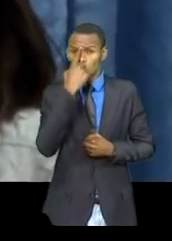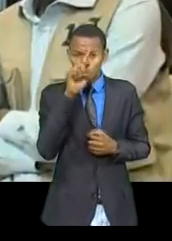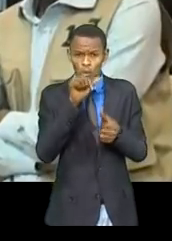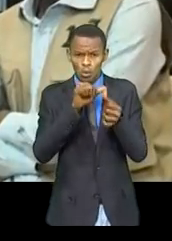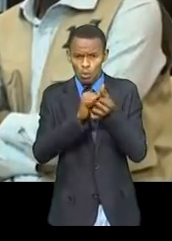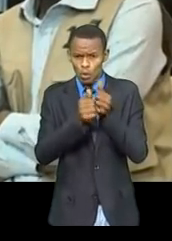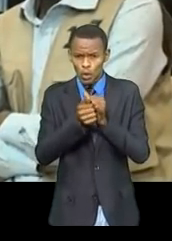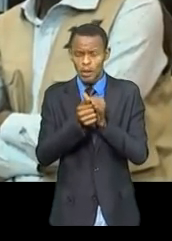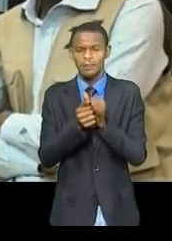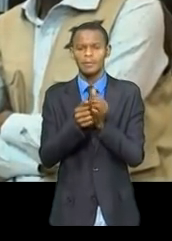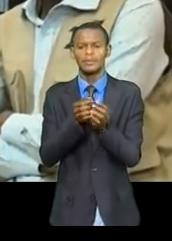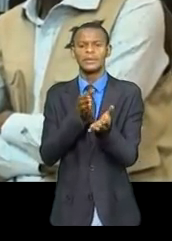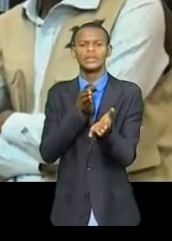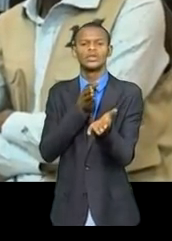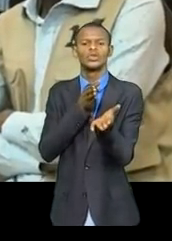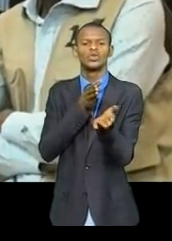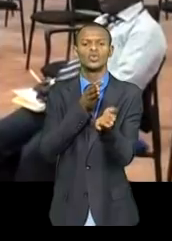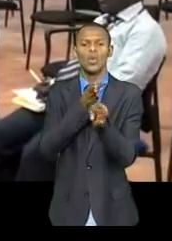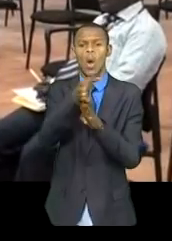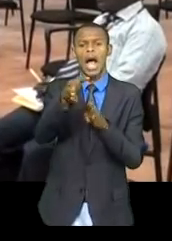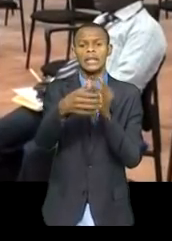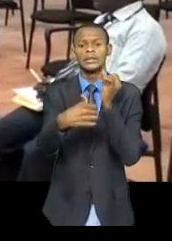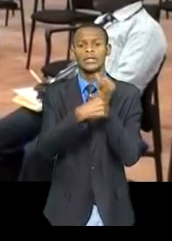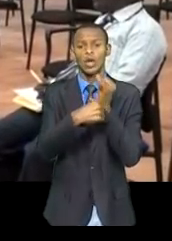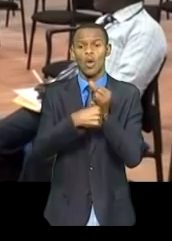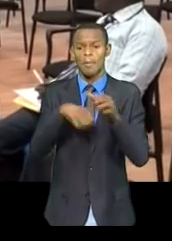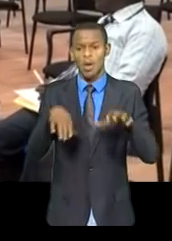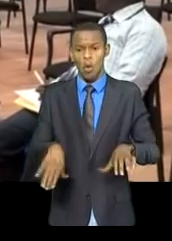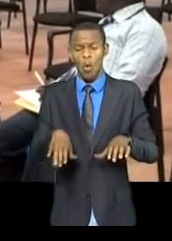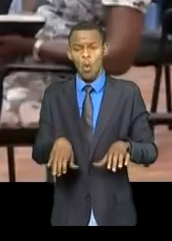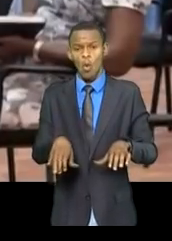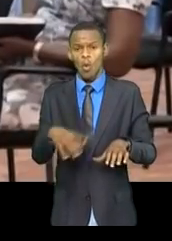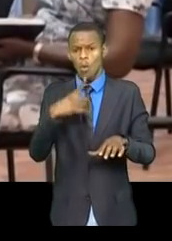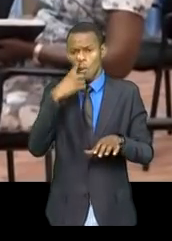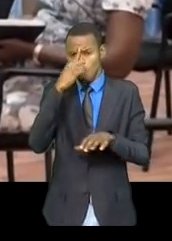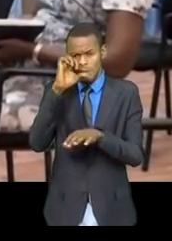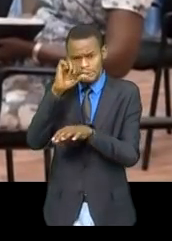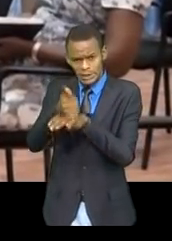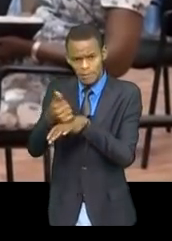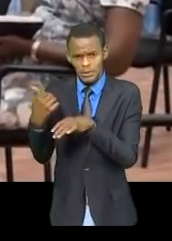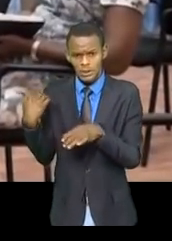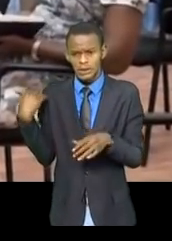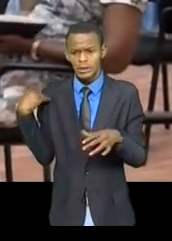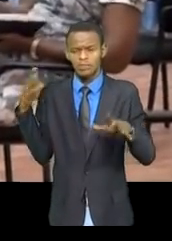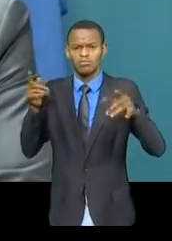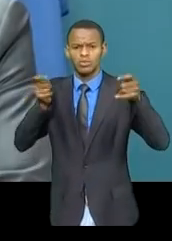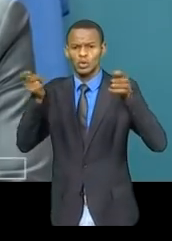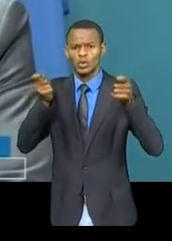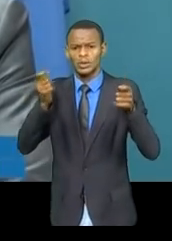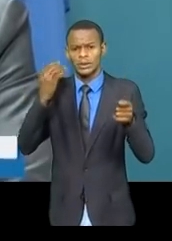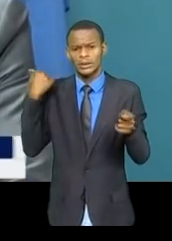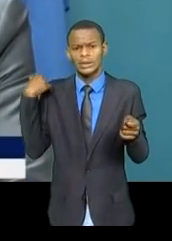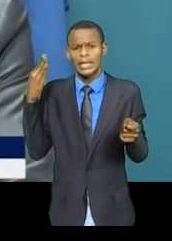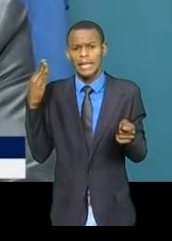prise des décisions pour établir l'autorité de l'État, le directeur conjoint des Nations Unies aux droits de l'homme, Abdulaziz Joy, explique. Et